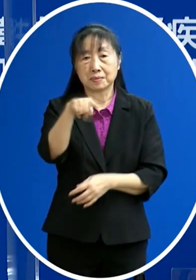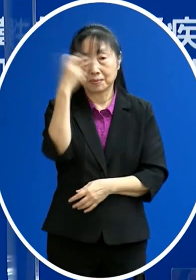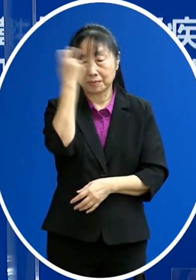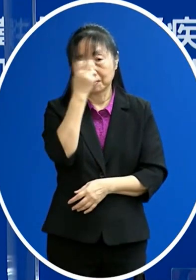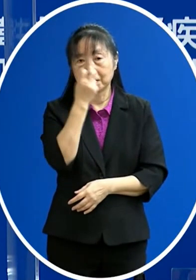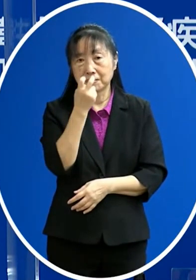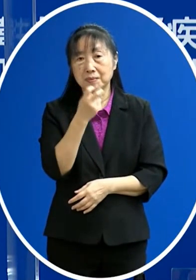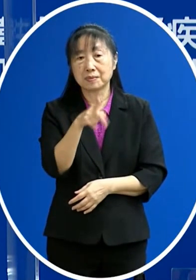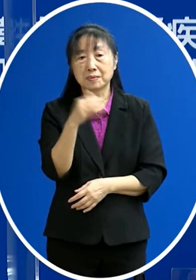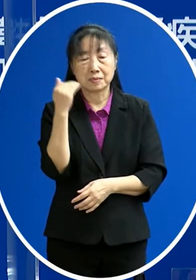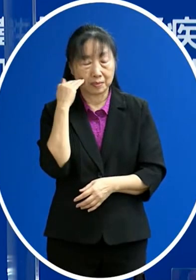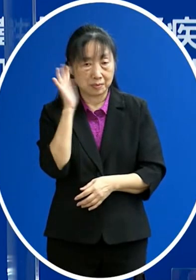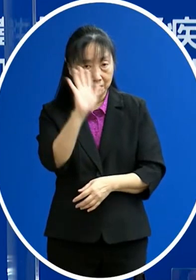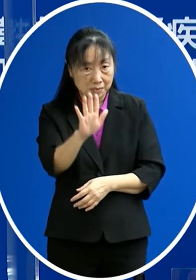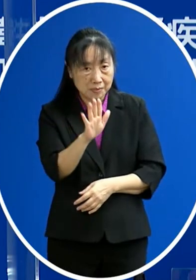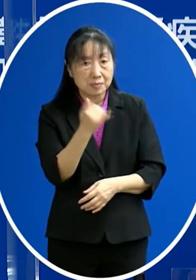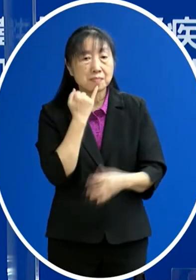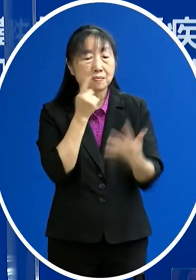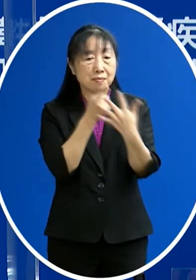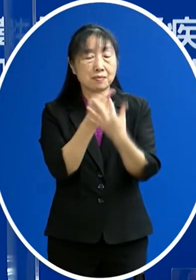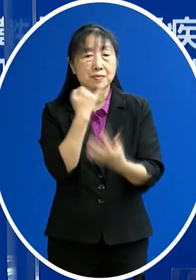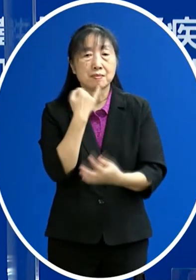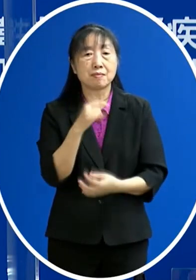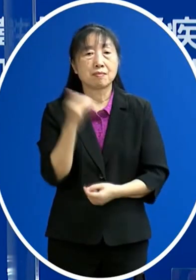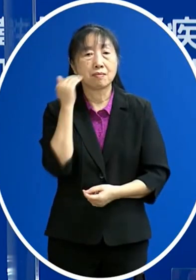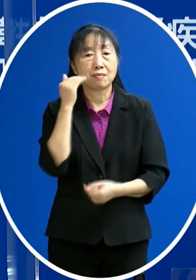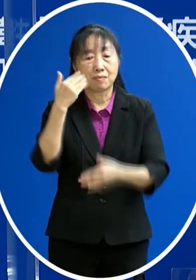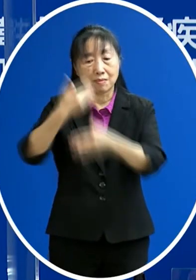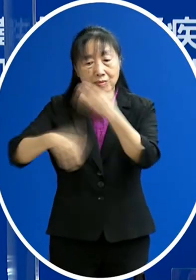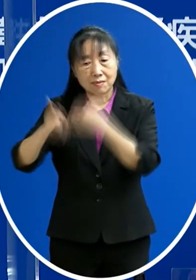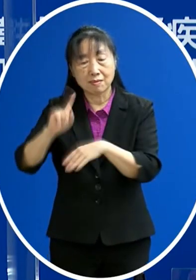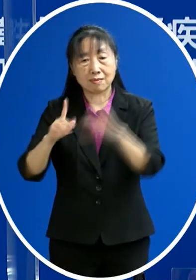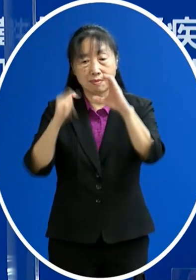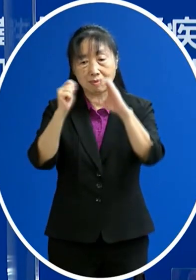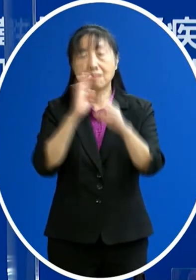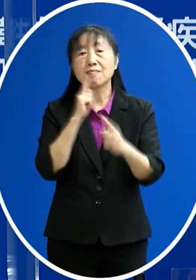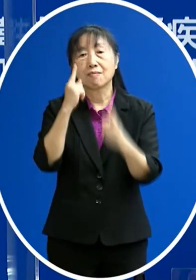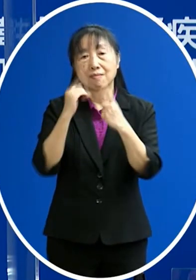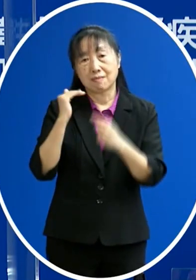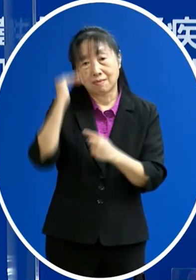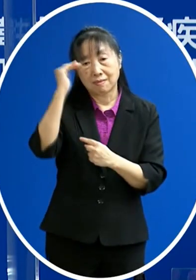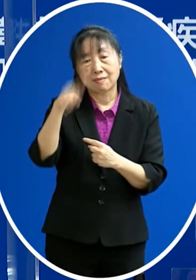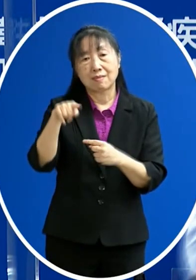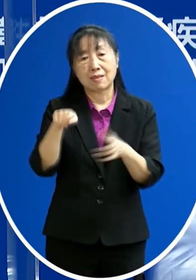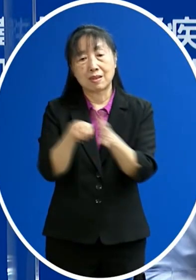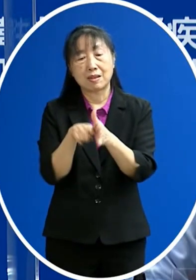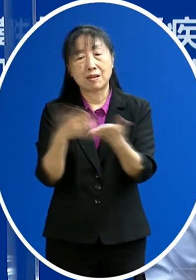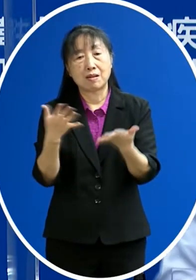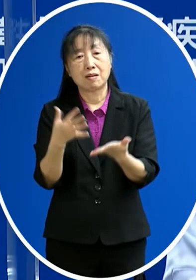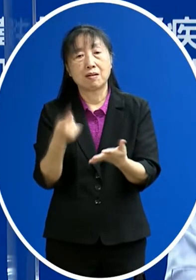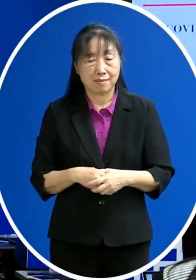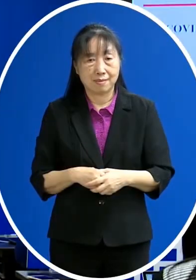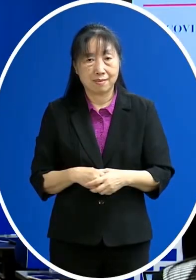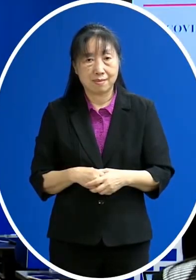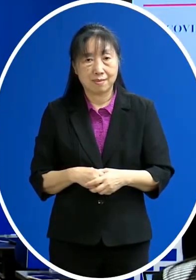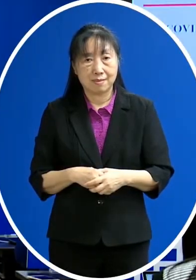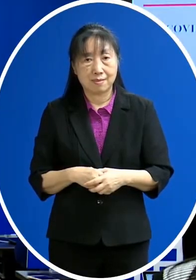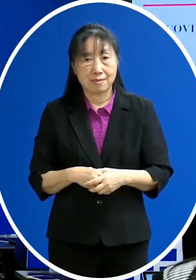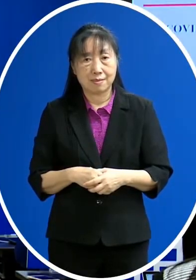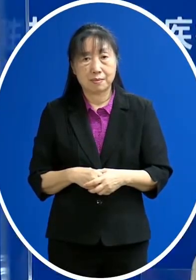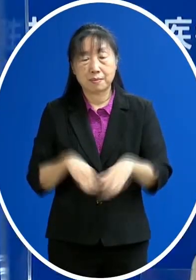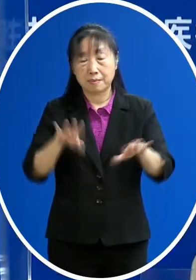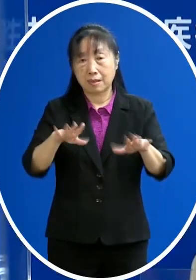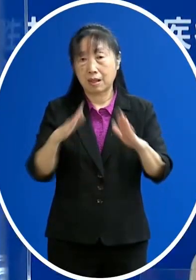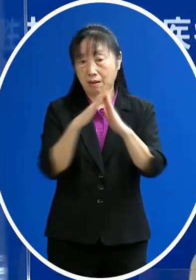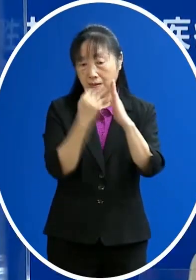来。那剩下的都是一些 CT 值也相当高，哦，相对的风险性也相对的低。这是